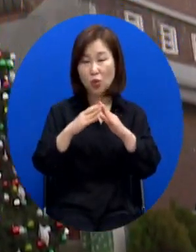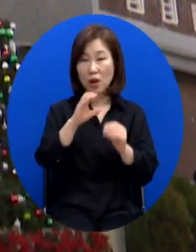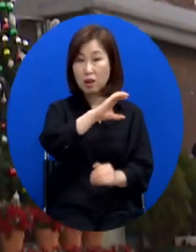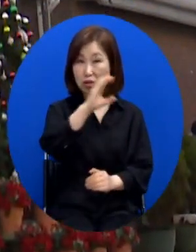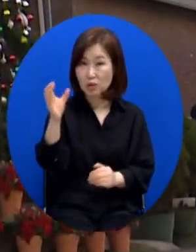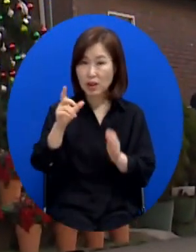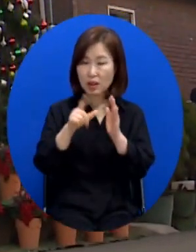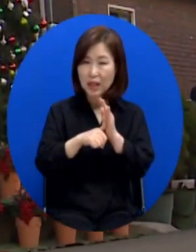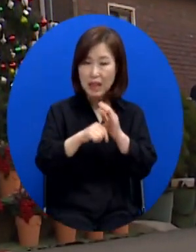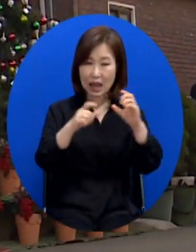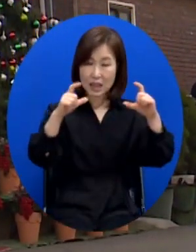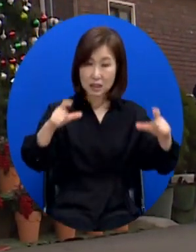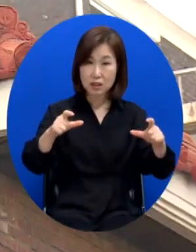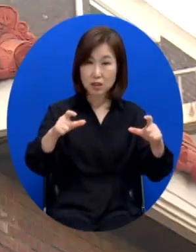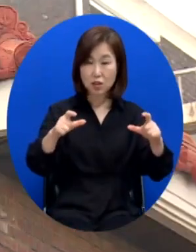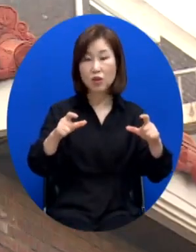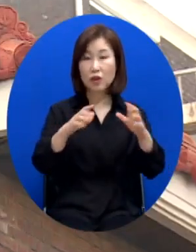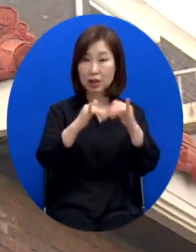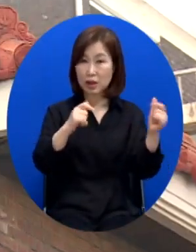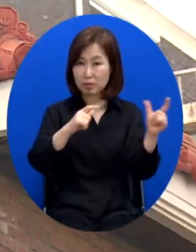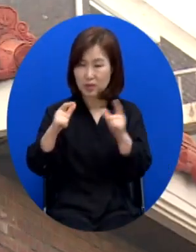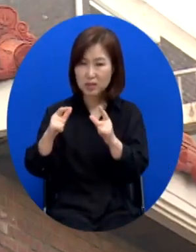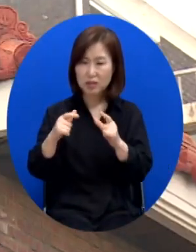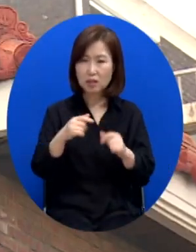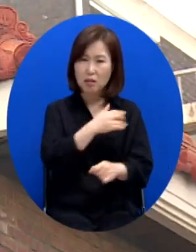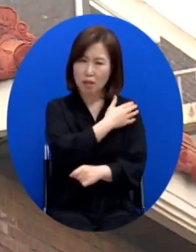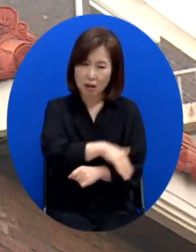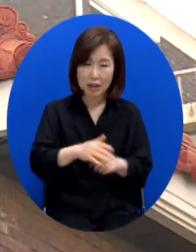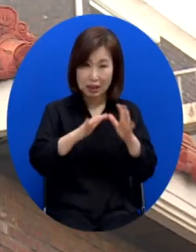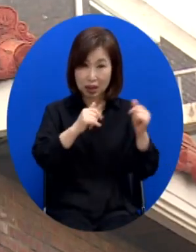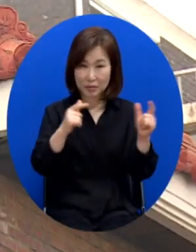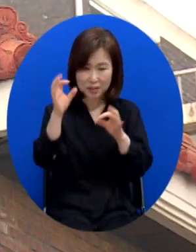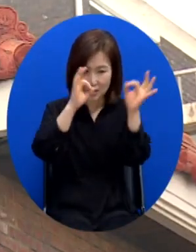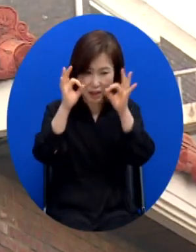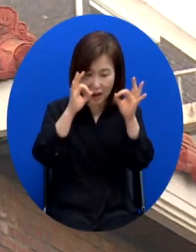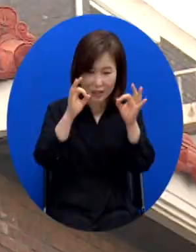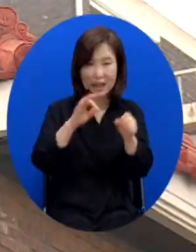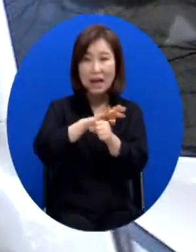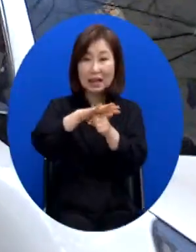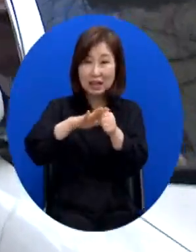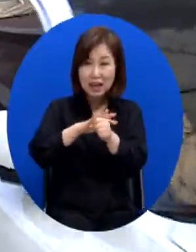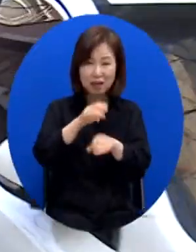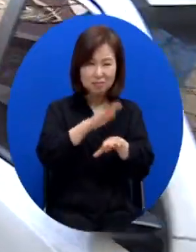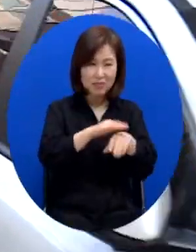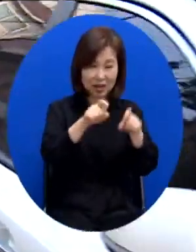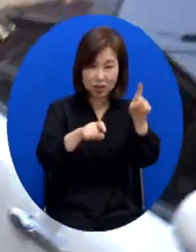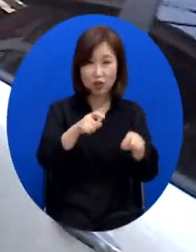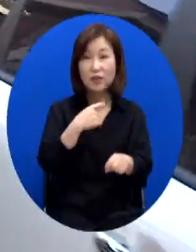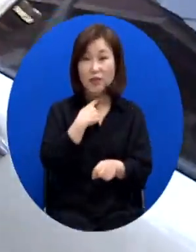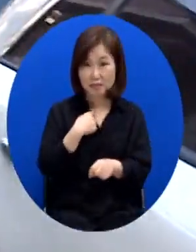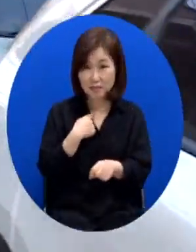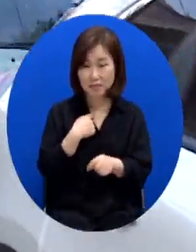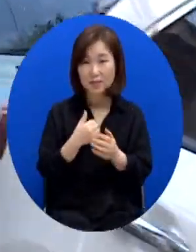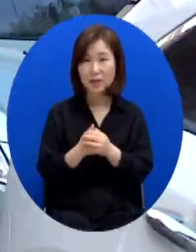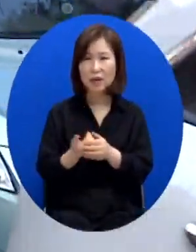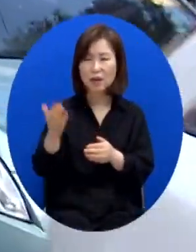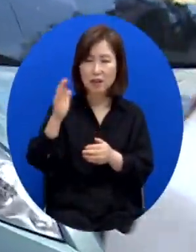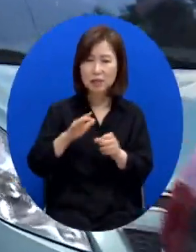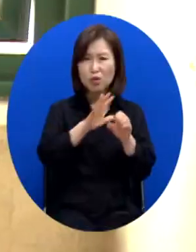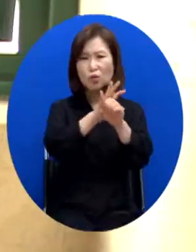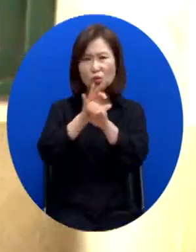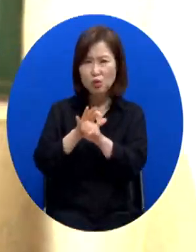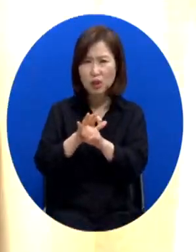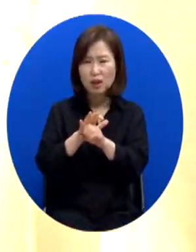성탄절이면 지역 주민들과 소외 이웃을 찾아 예수님의 사랑을 실천해왔습니다. 하지만 올해는 코로나19로